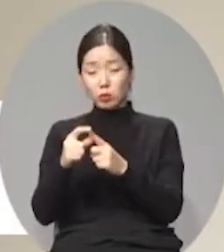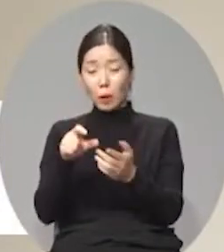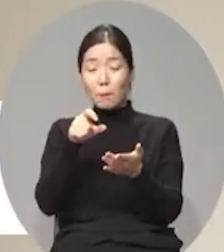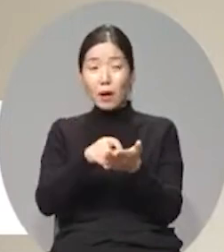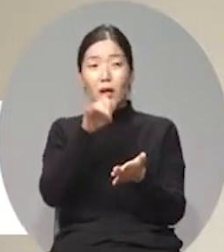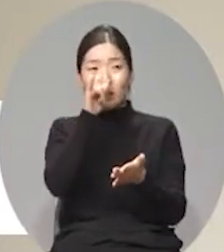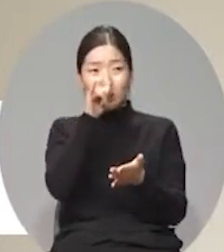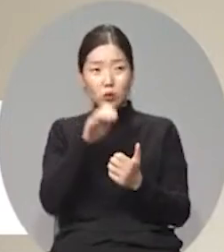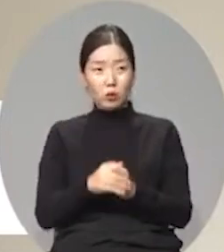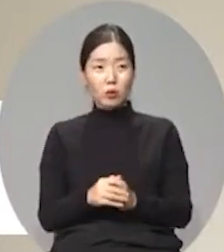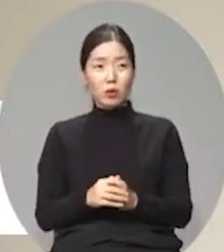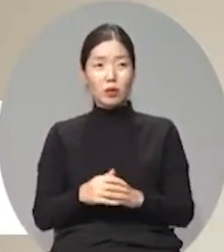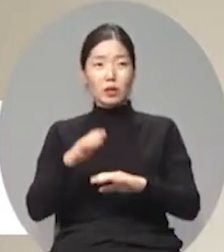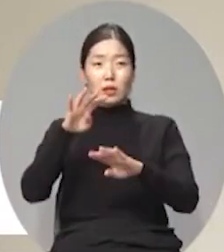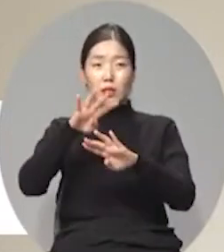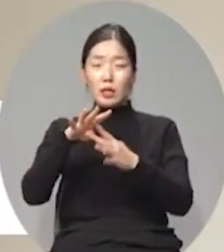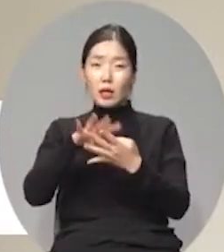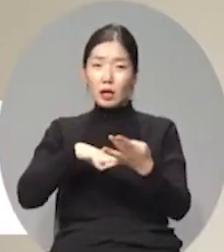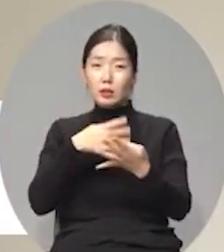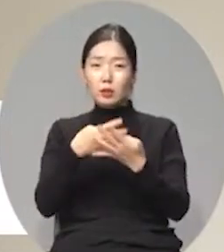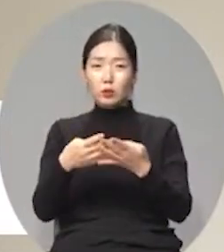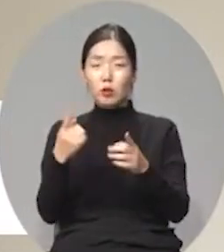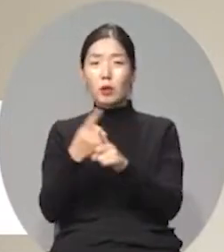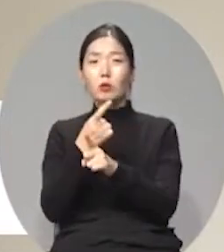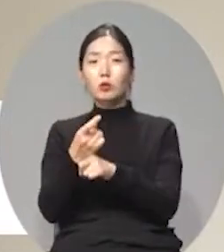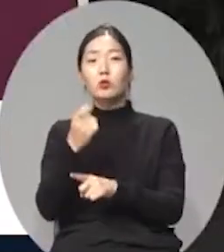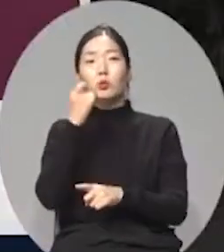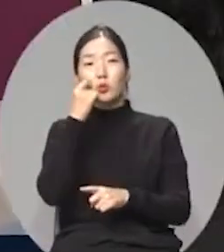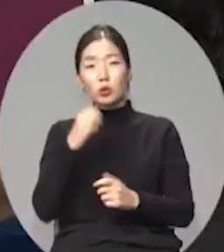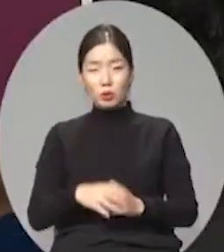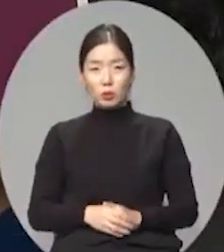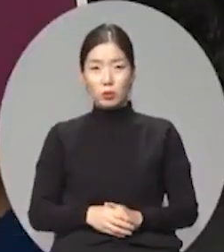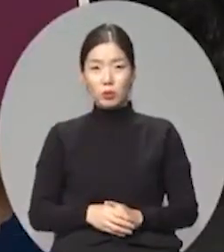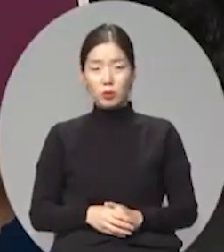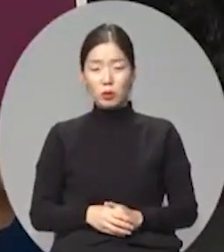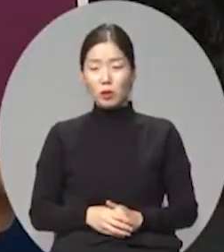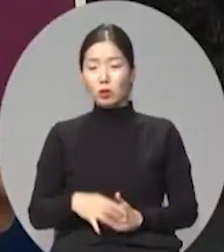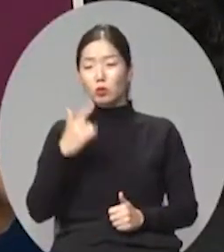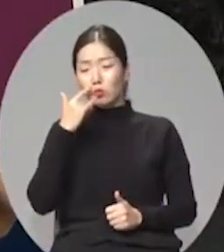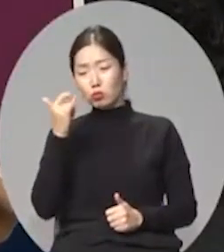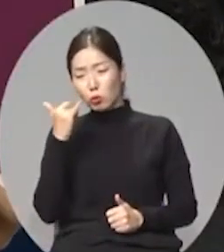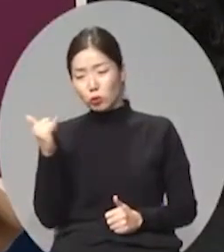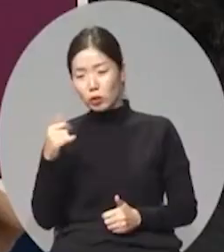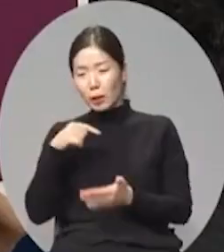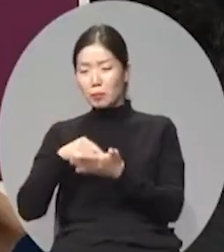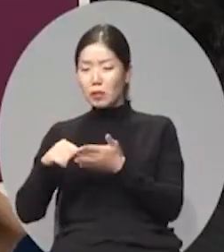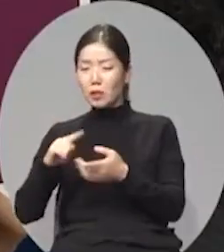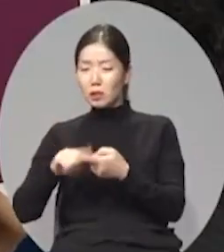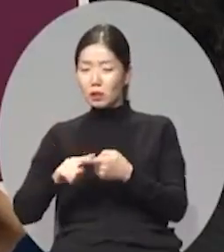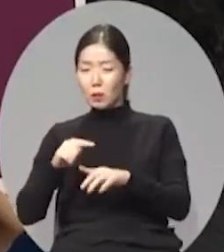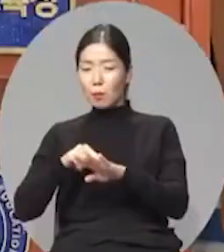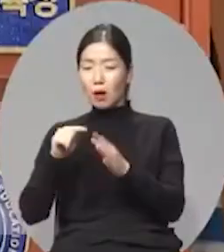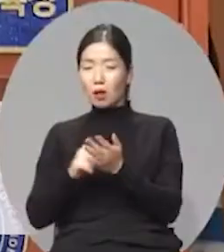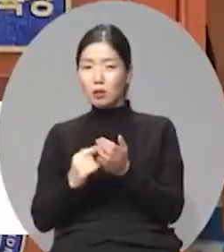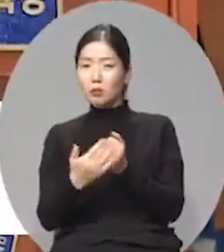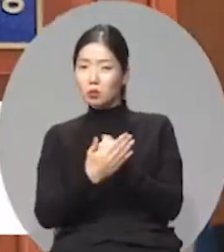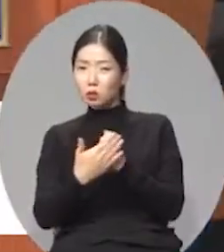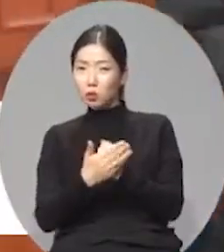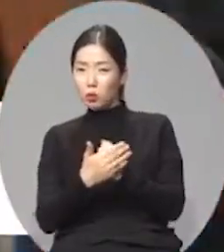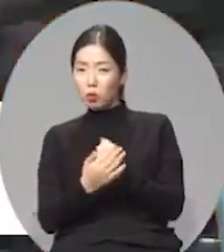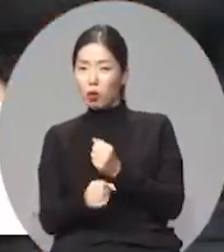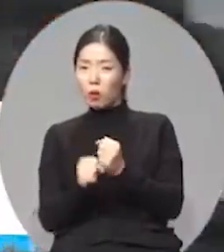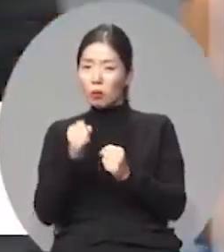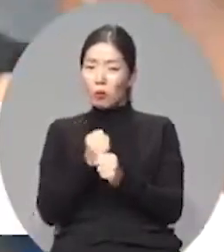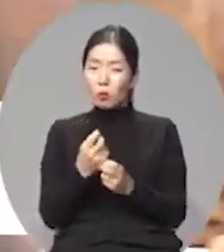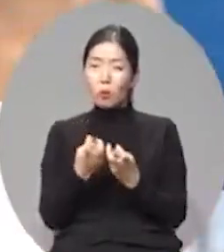아니라 양식을 우리가 바꿔서 보낼 수도 없는 일이고. 피해 부모는 피해자에 대한 심리적 지원과 학교 복귀 방안